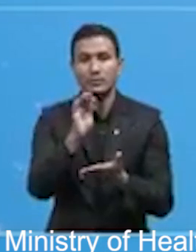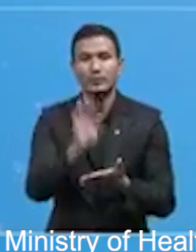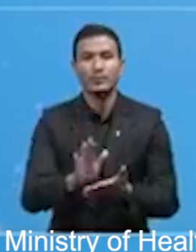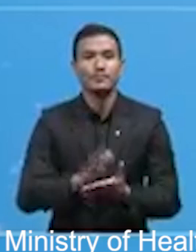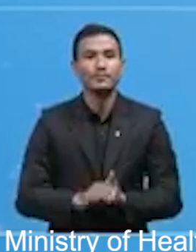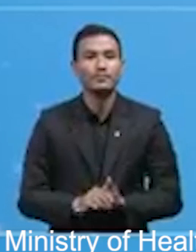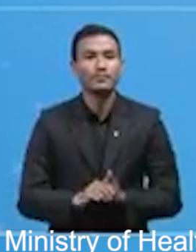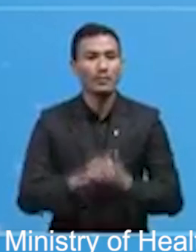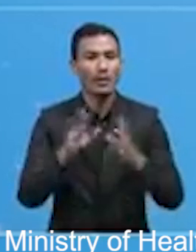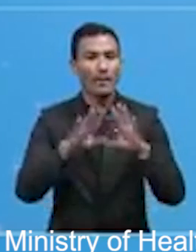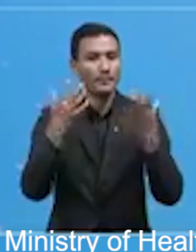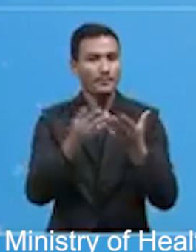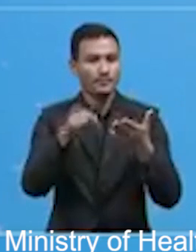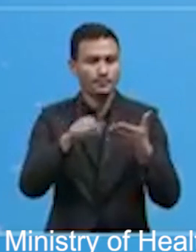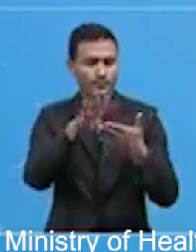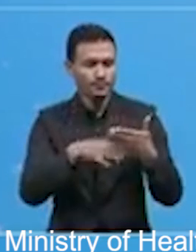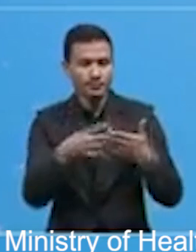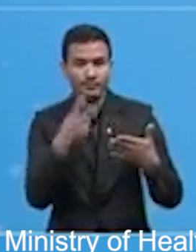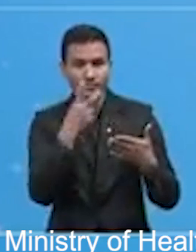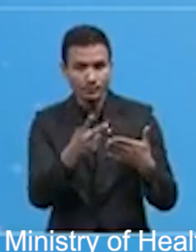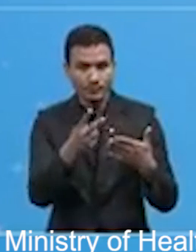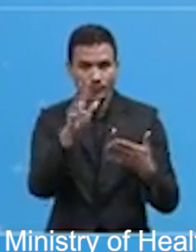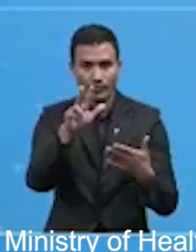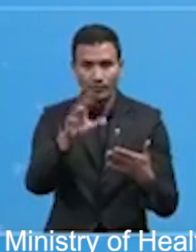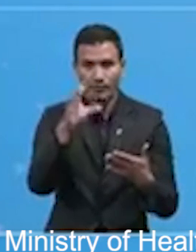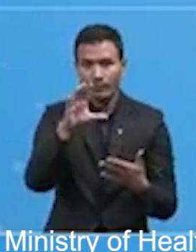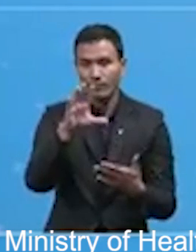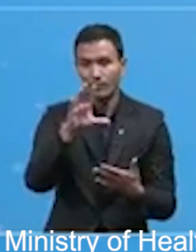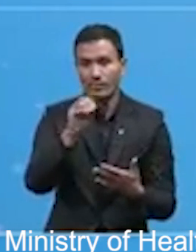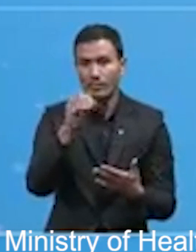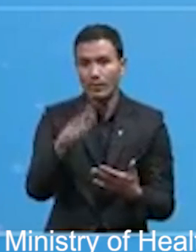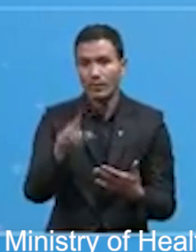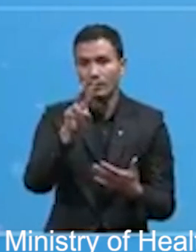सकिन्छ। विश्वमा आजसम्मको तथ्याङ्क हेर्दा